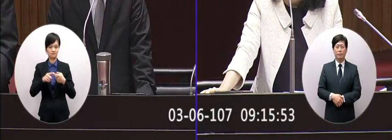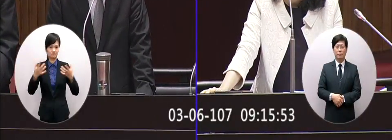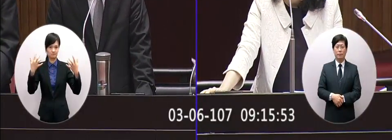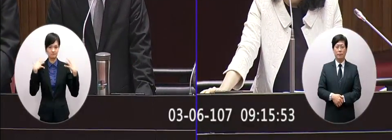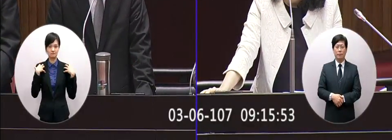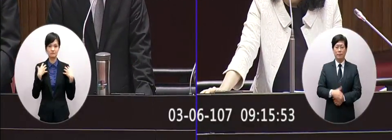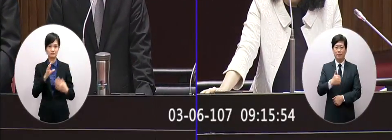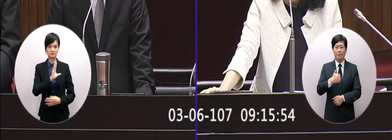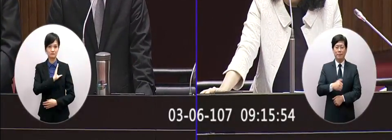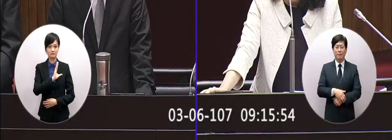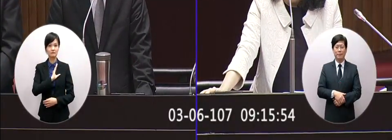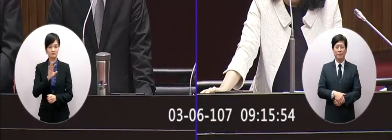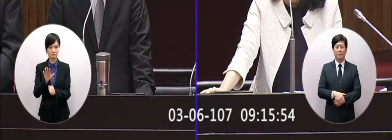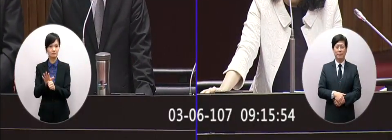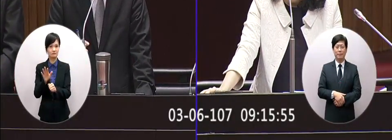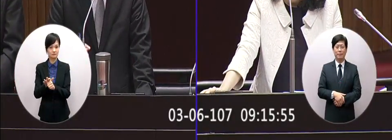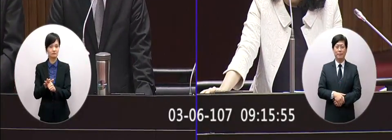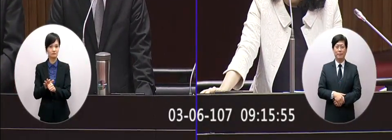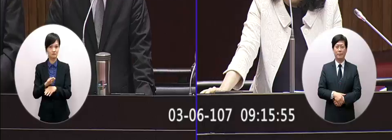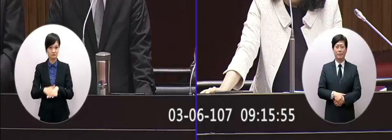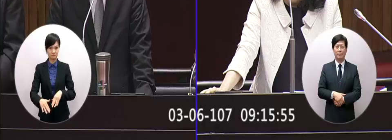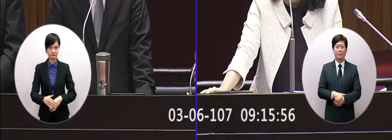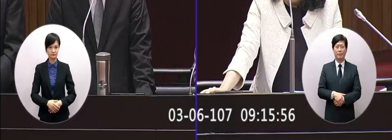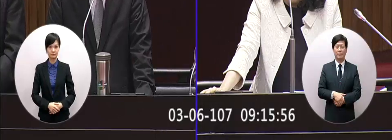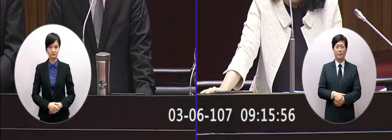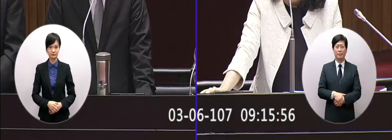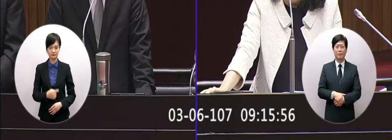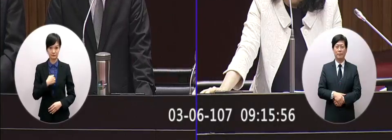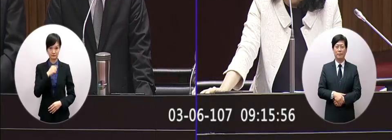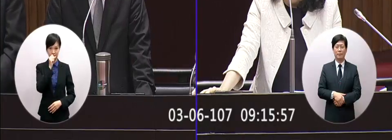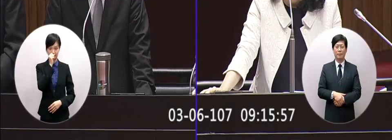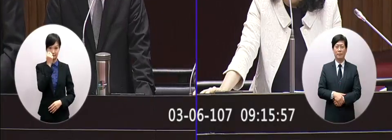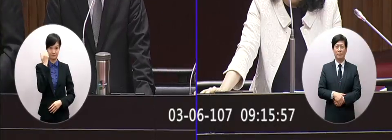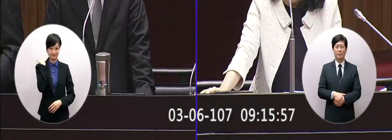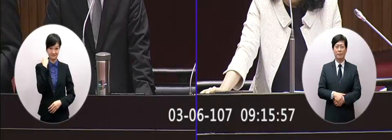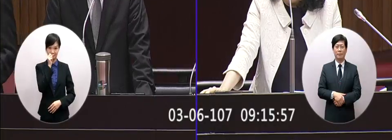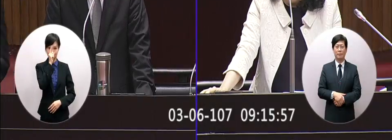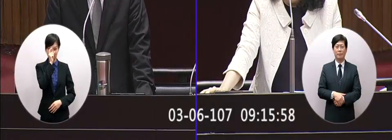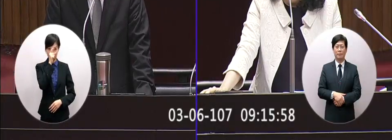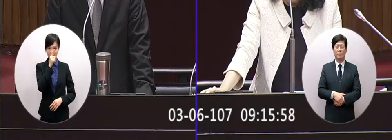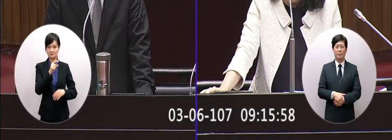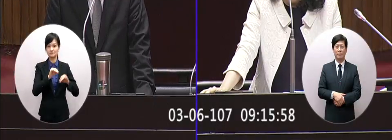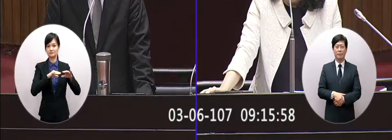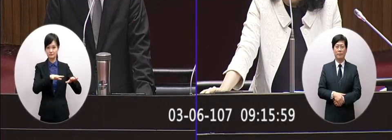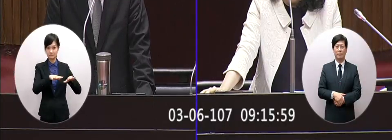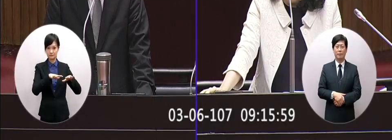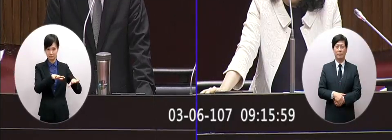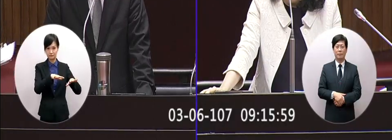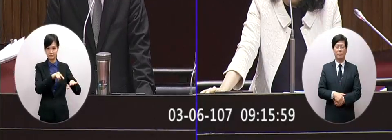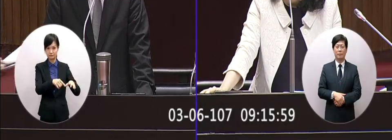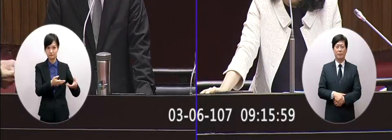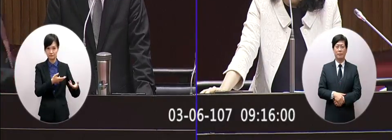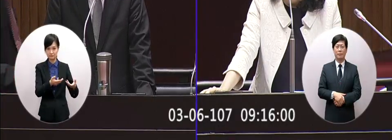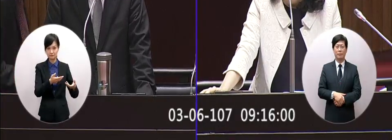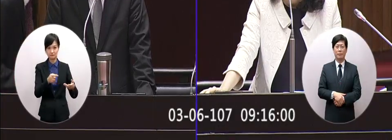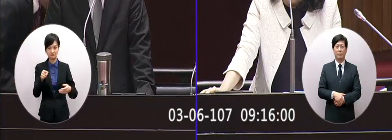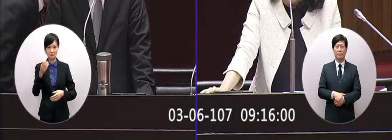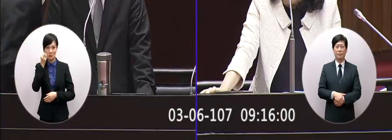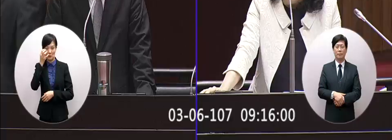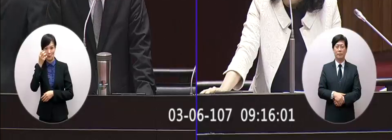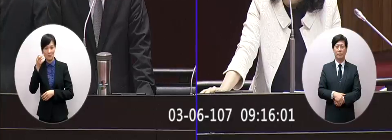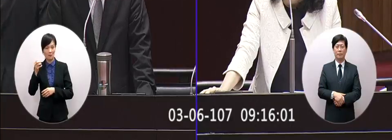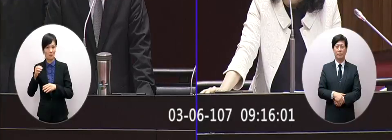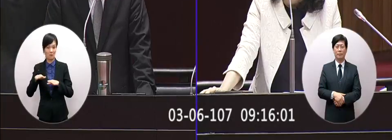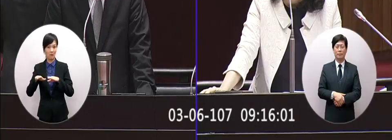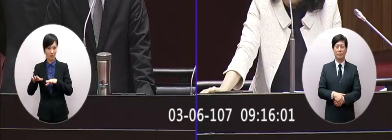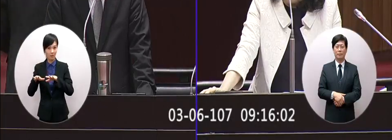莲县政府哈。那不过我们台南的地震情况应该不亚于花莲哈，